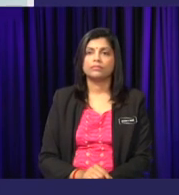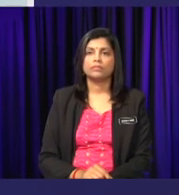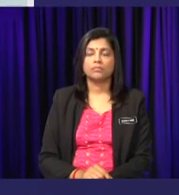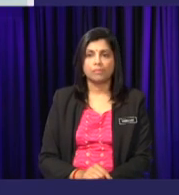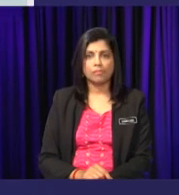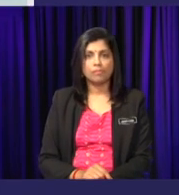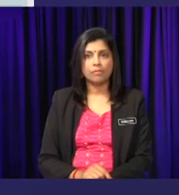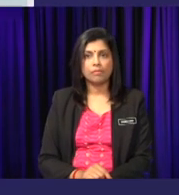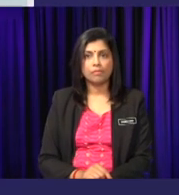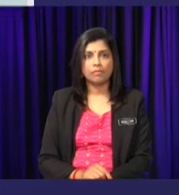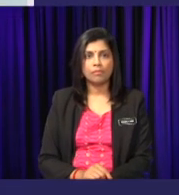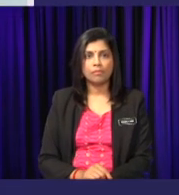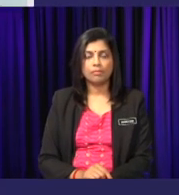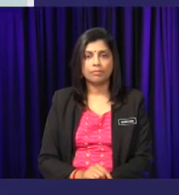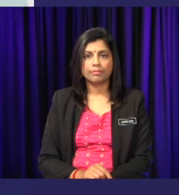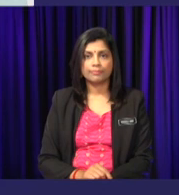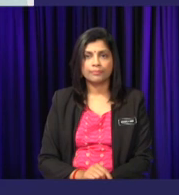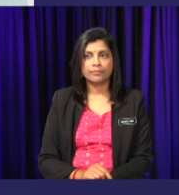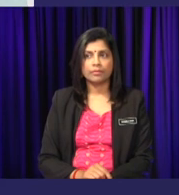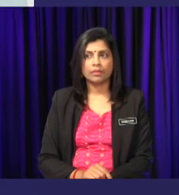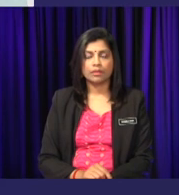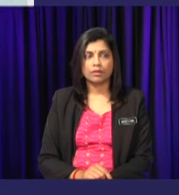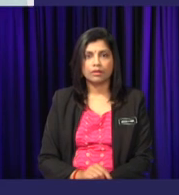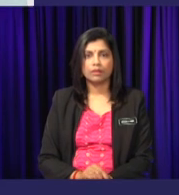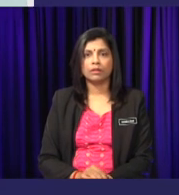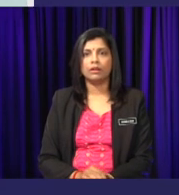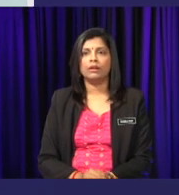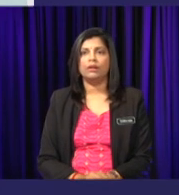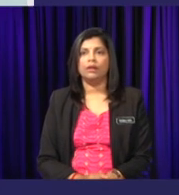yang mana yang ketiga yang ketiga